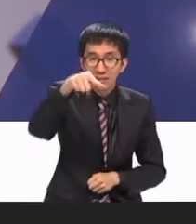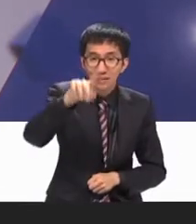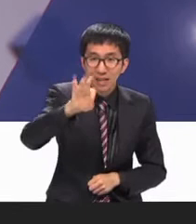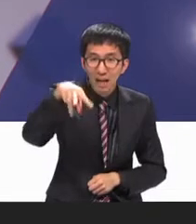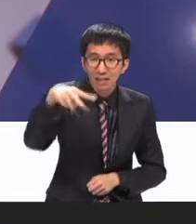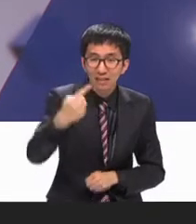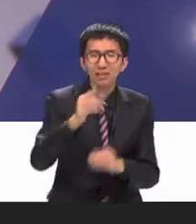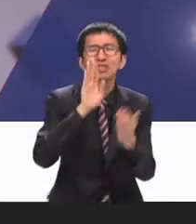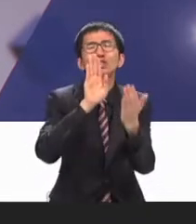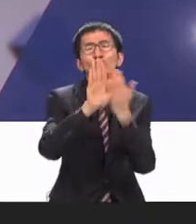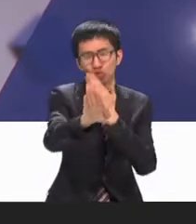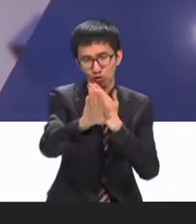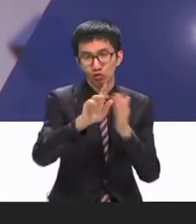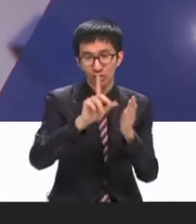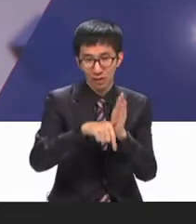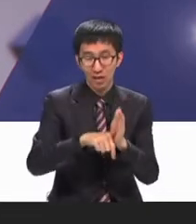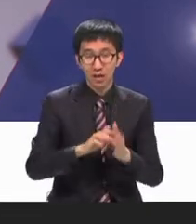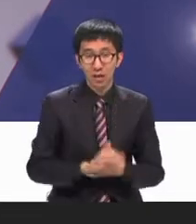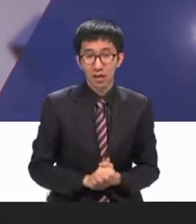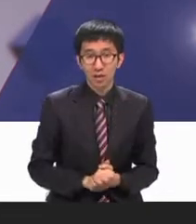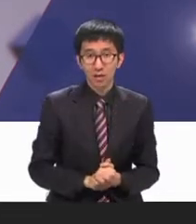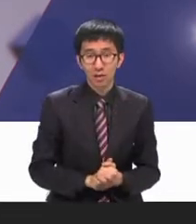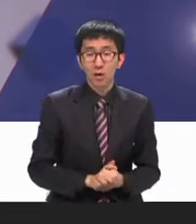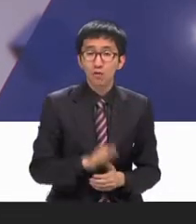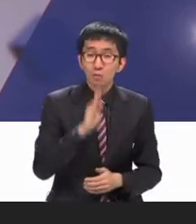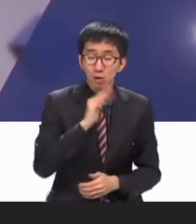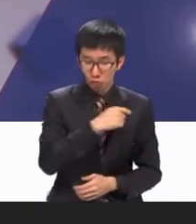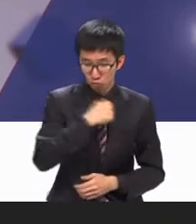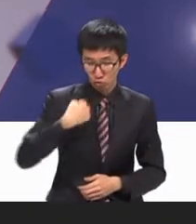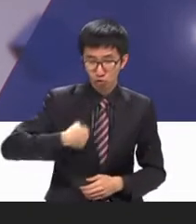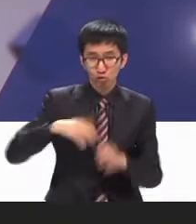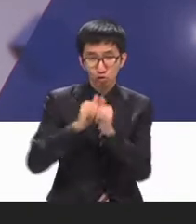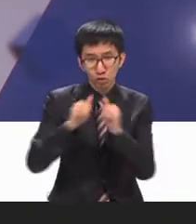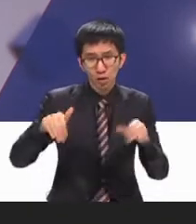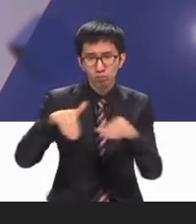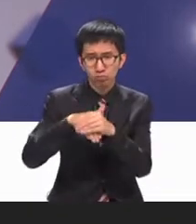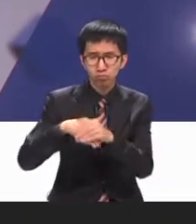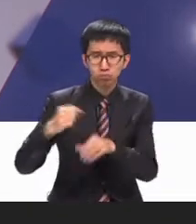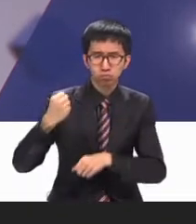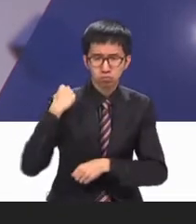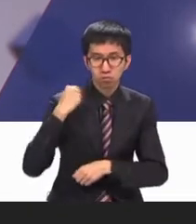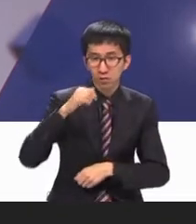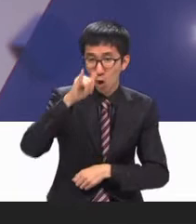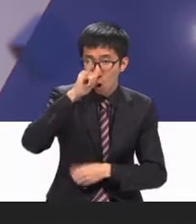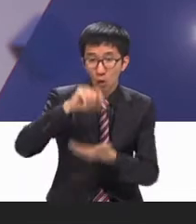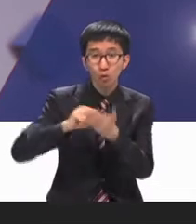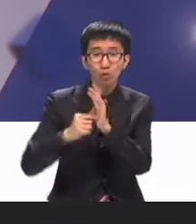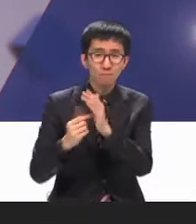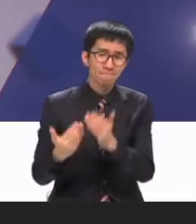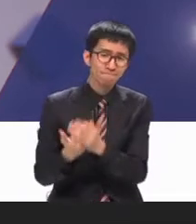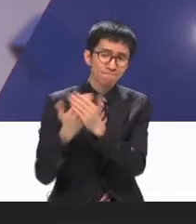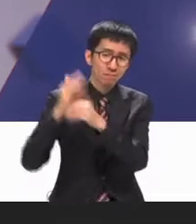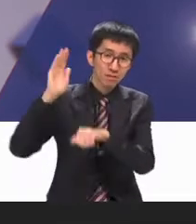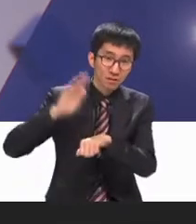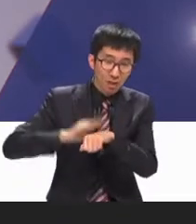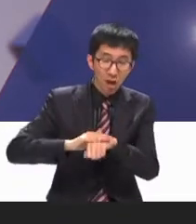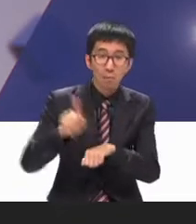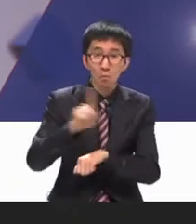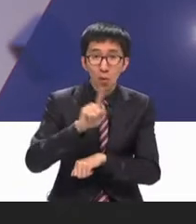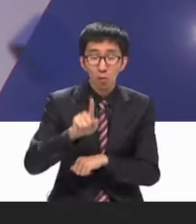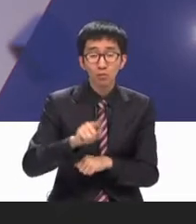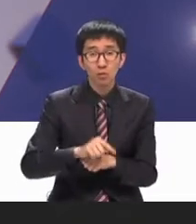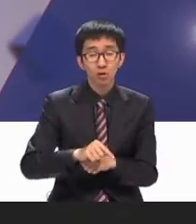4 그걸 그 전까 그전에는 중국인들이 훨씬 고도의 문화를 발전시켜 떤 그런 나라고 중국 이들은 밥도